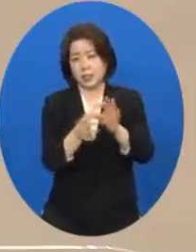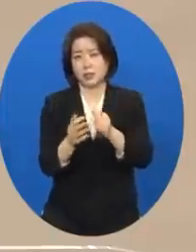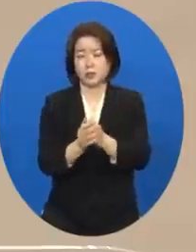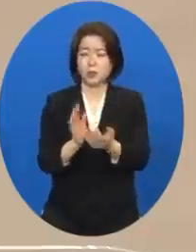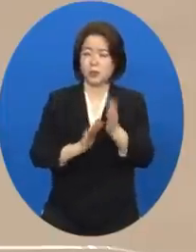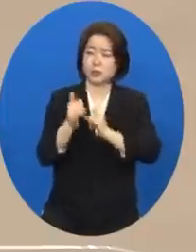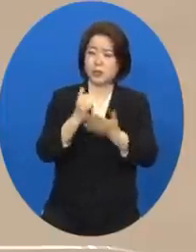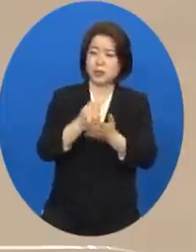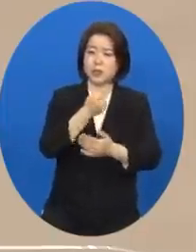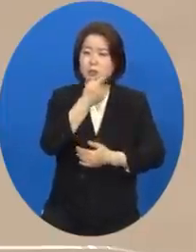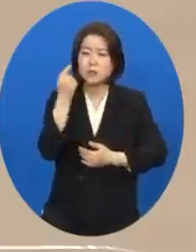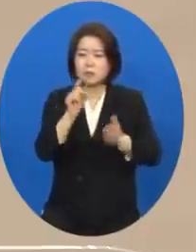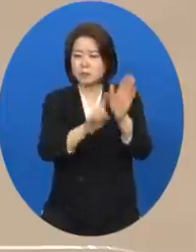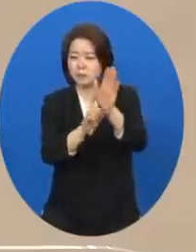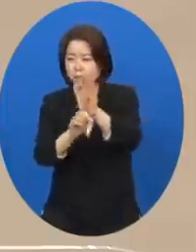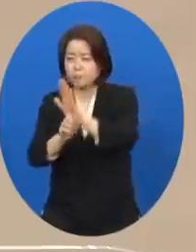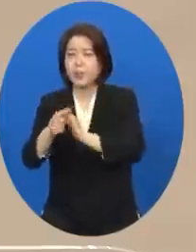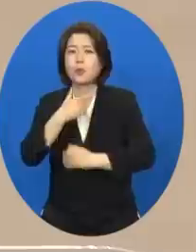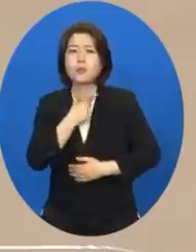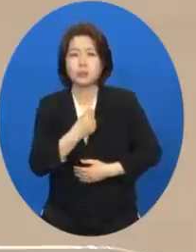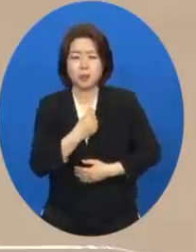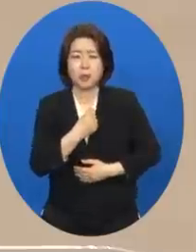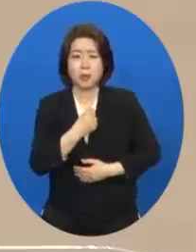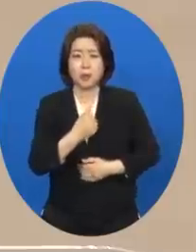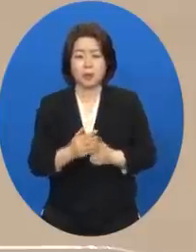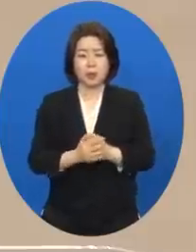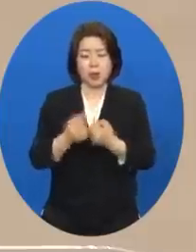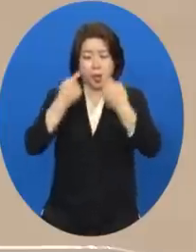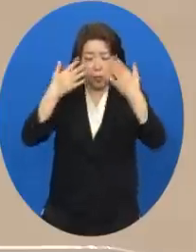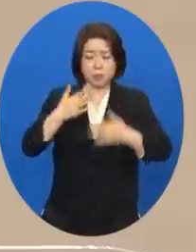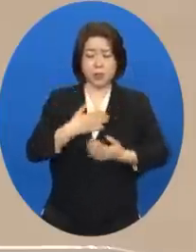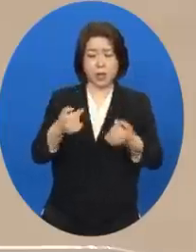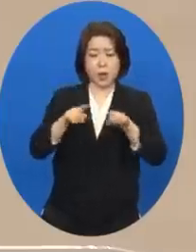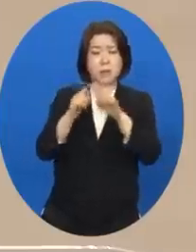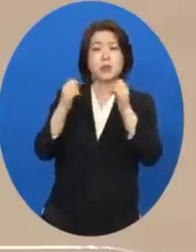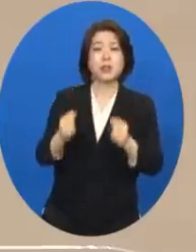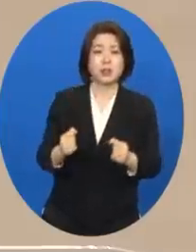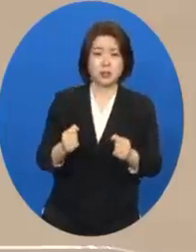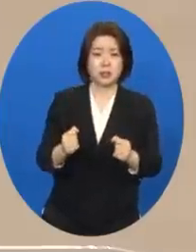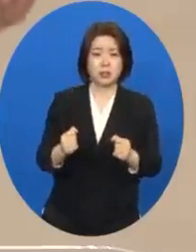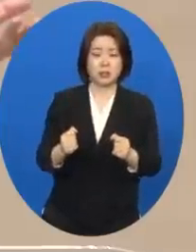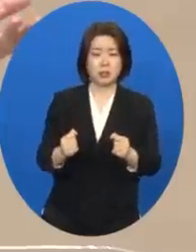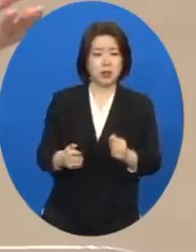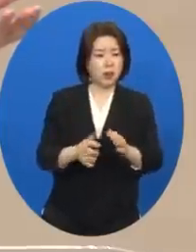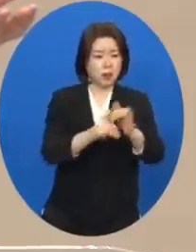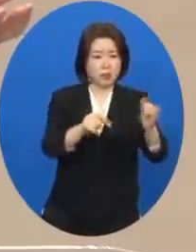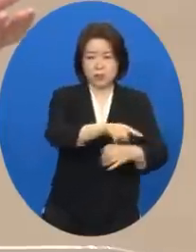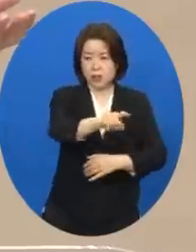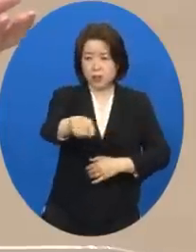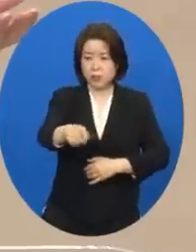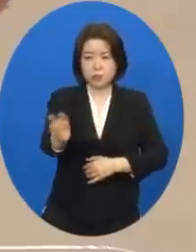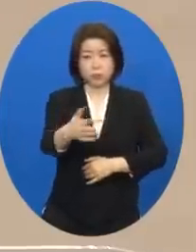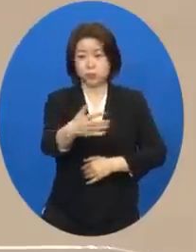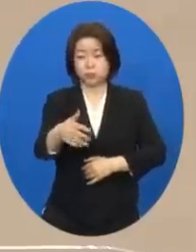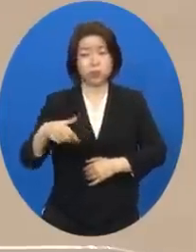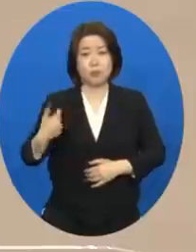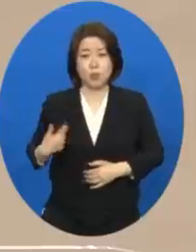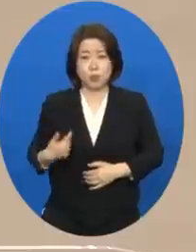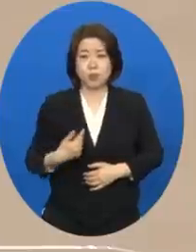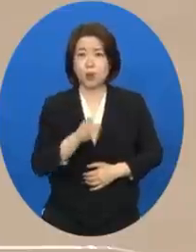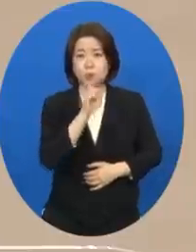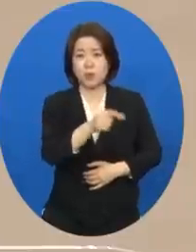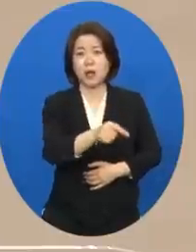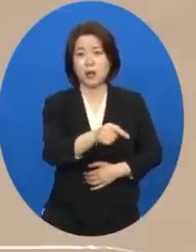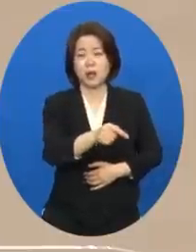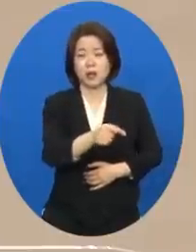예수님을 증거 하고 싶은데 분명히 나와 함께 계신데 사람들은 모르겠다구요 예수님을 믿지